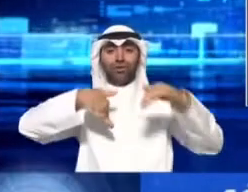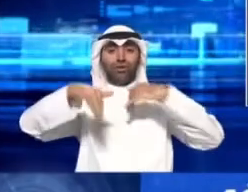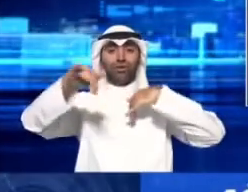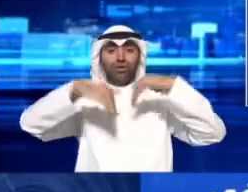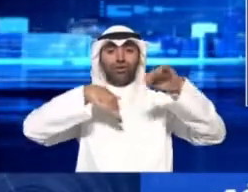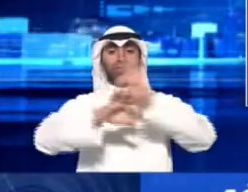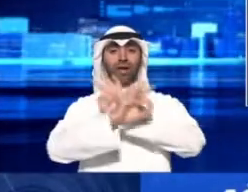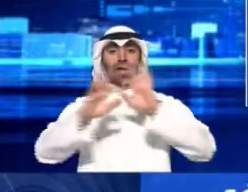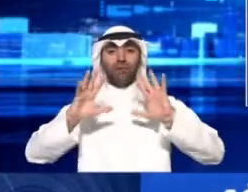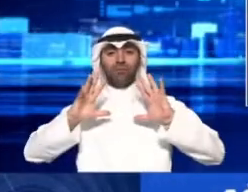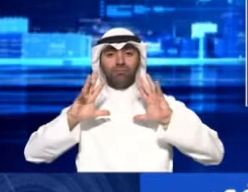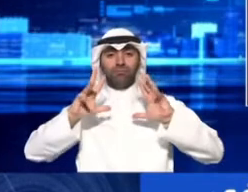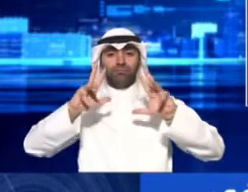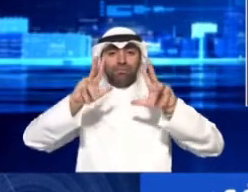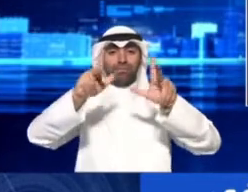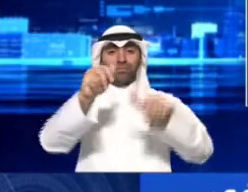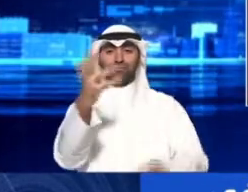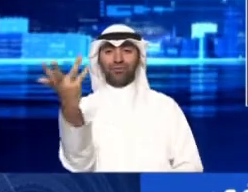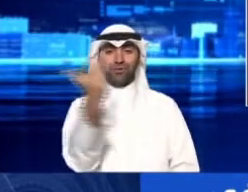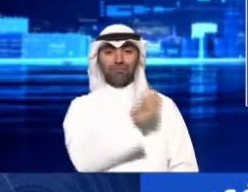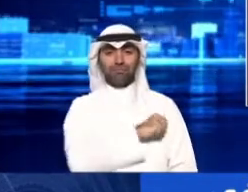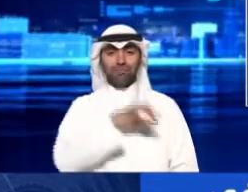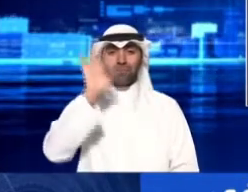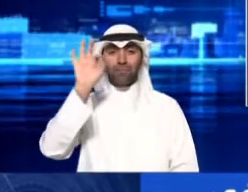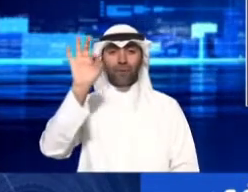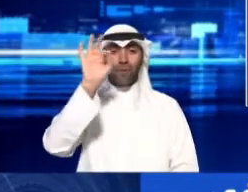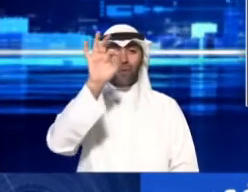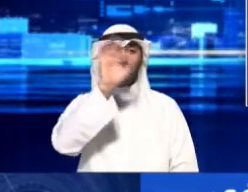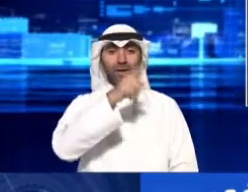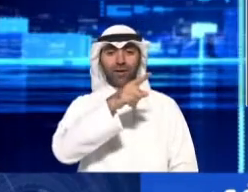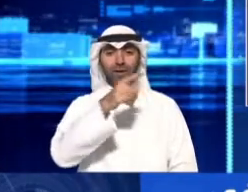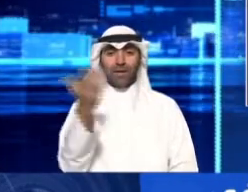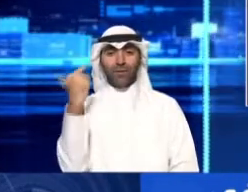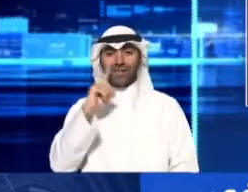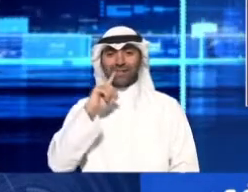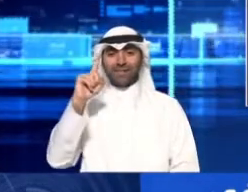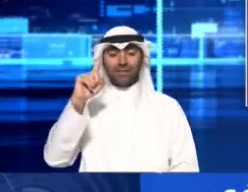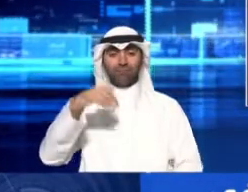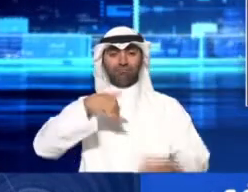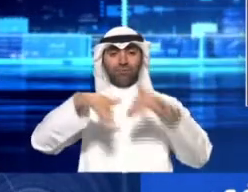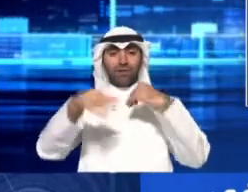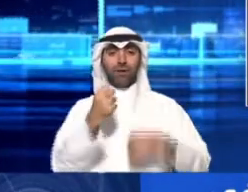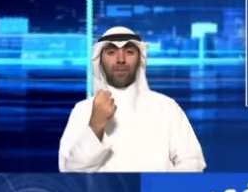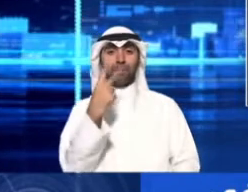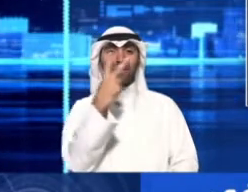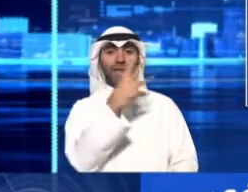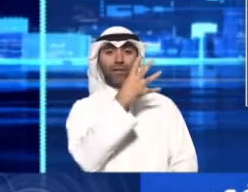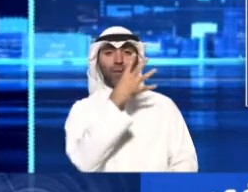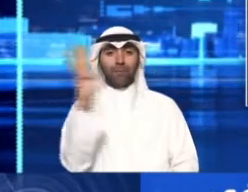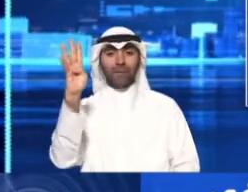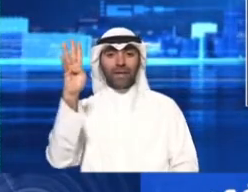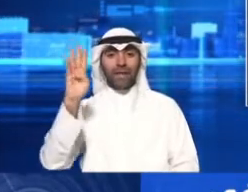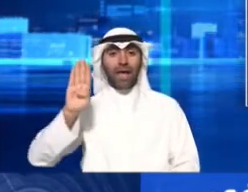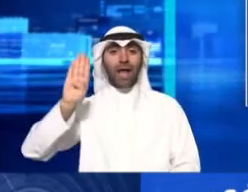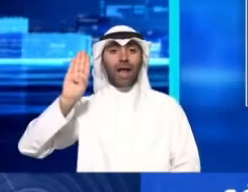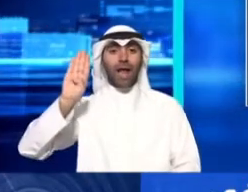192 كيلو مترا بالأسفلت على الطرق الرئيسية منذ بداية العام الحالي حتى شهر يونيو الماضي. وقالت